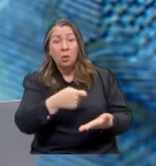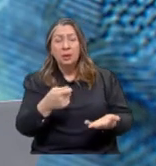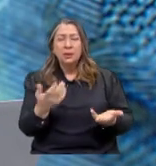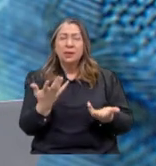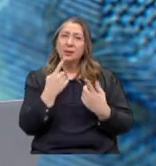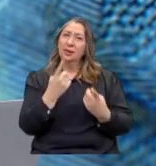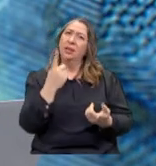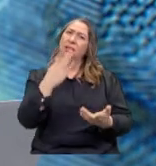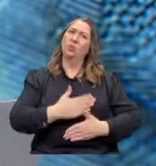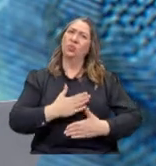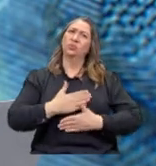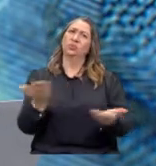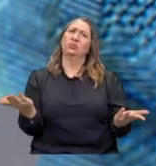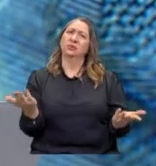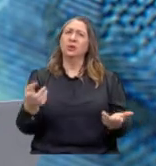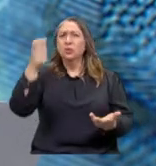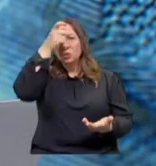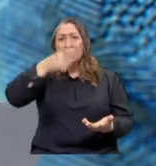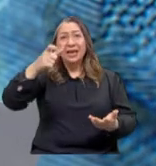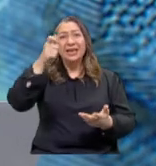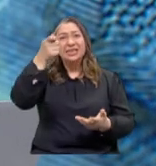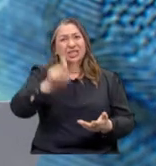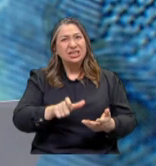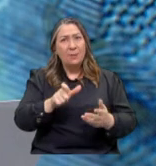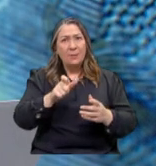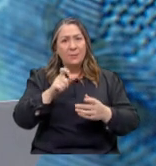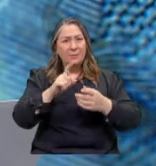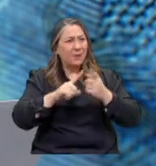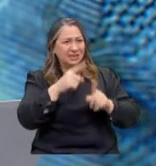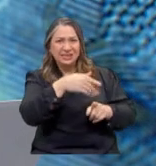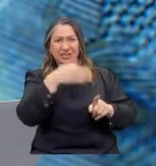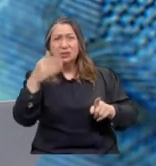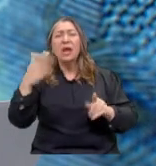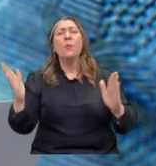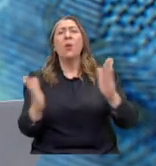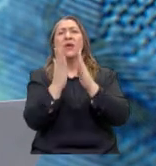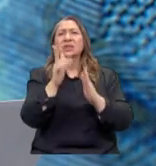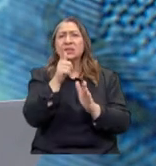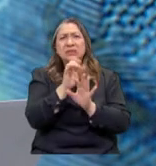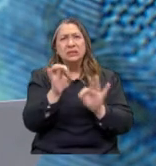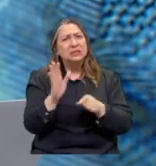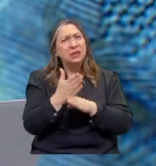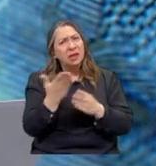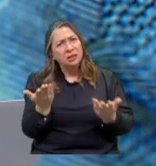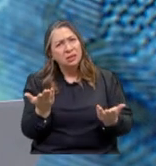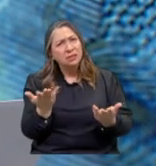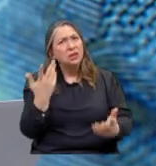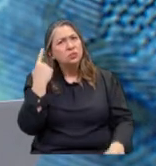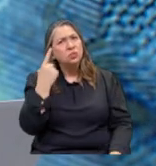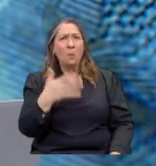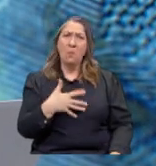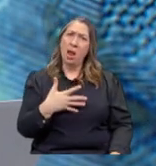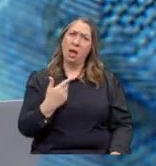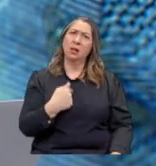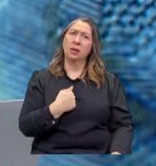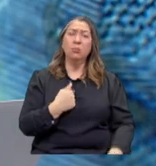ne diyelim, Allah doyursun. Ve Türkiye İşçi Partisi dışında diğer muhalefet partileri neden sessiz bu konuda? Ne düşünürler